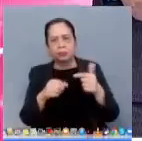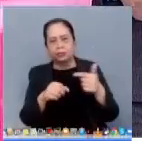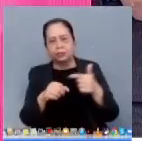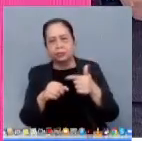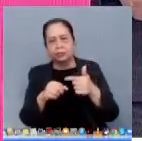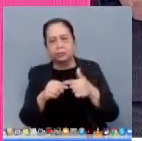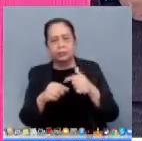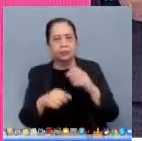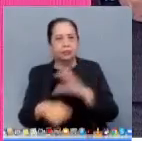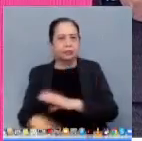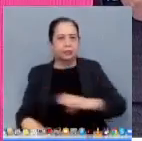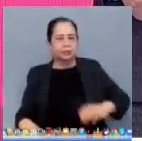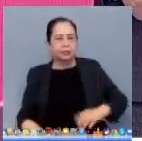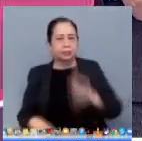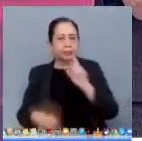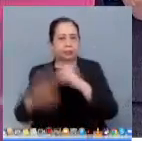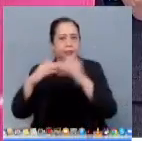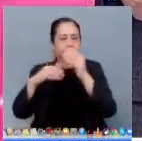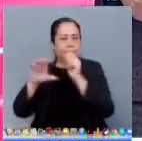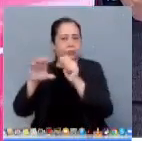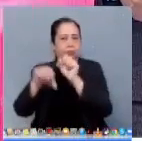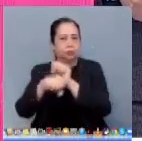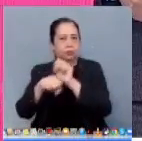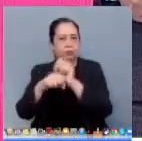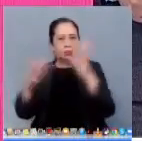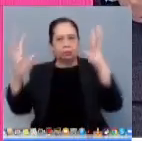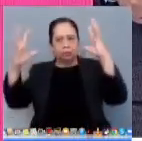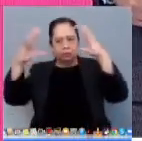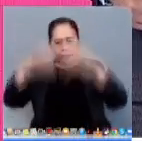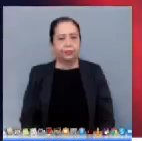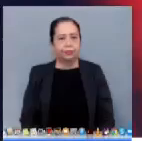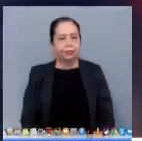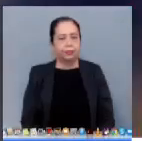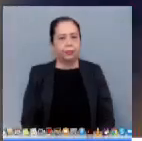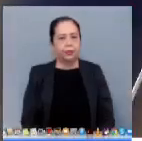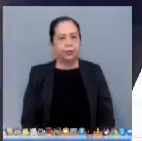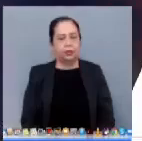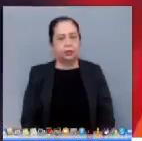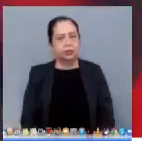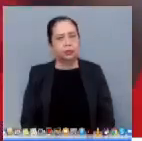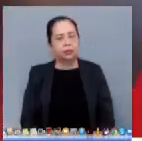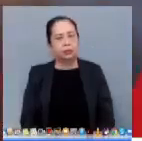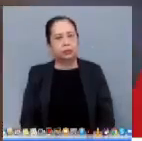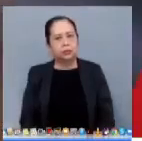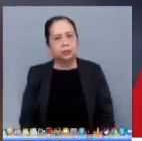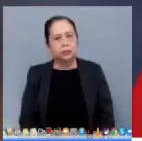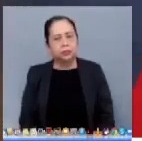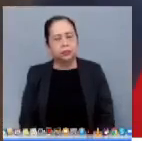construction worker natabunan ng gumuhong lupa. Narito unang balita.